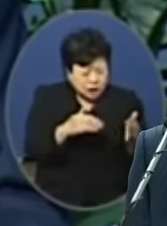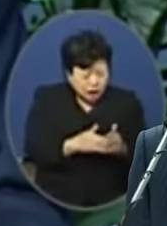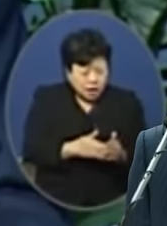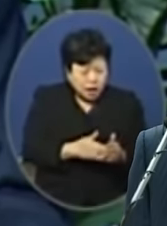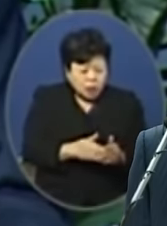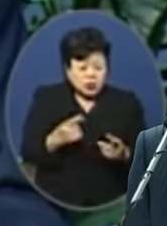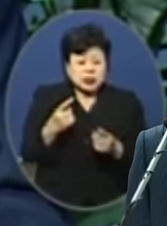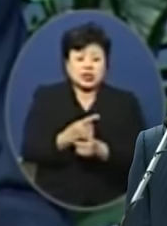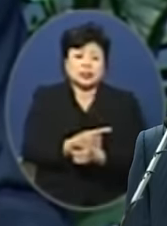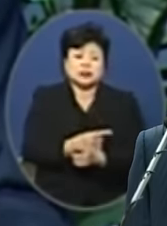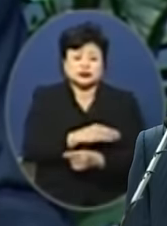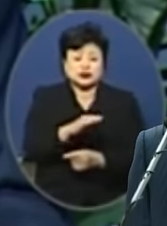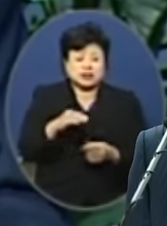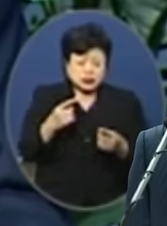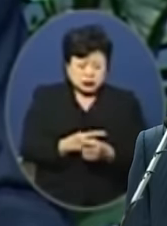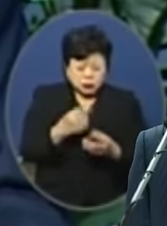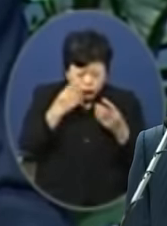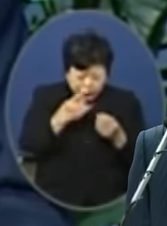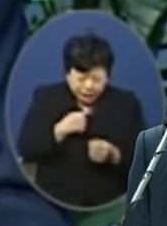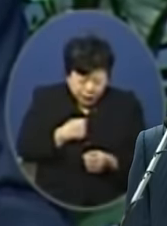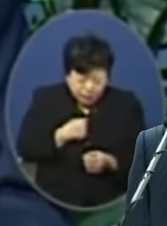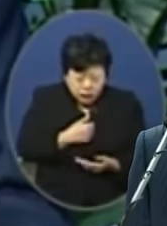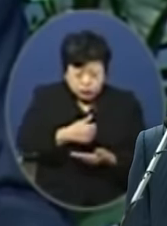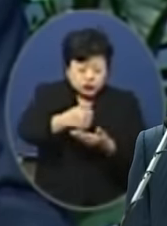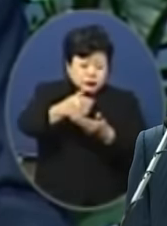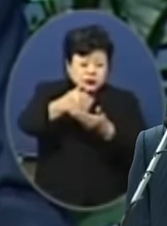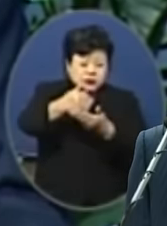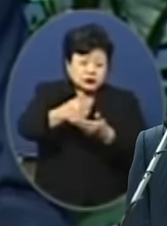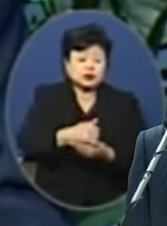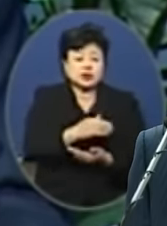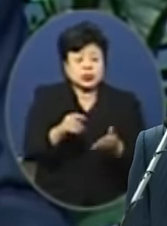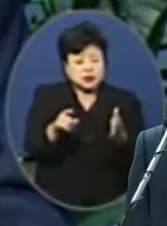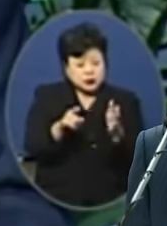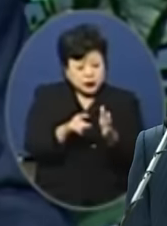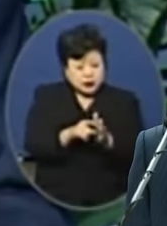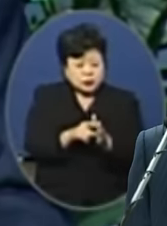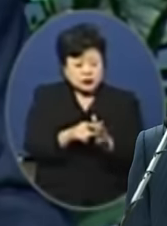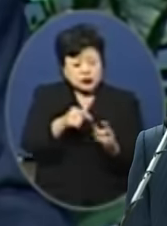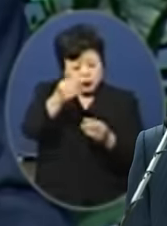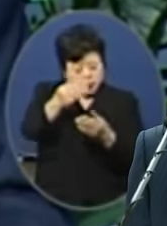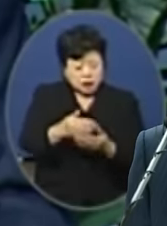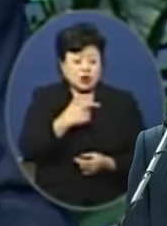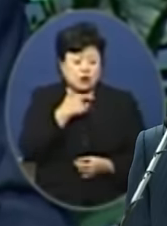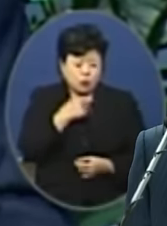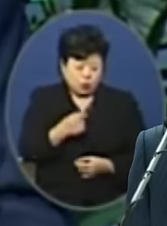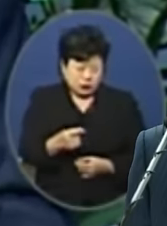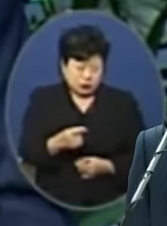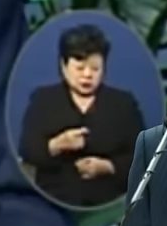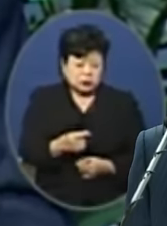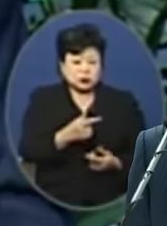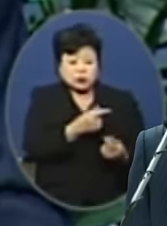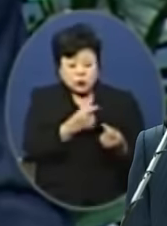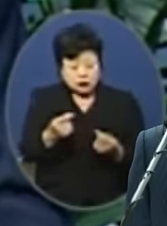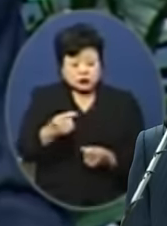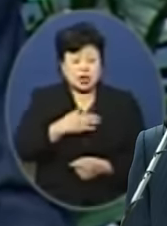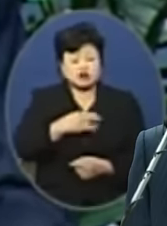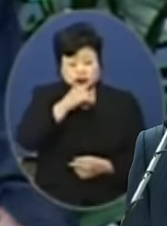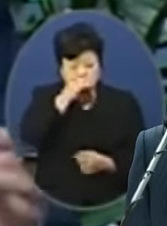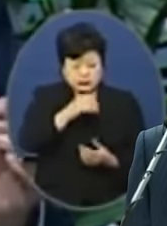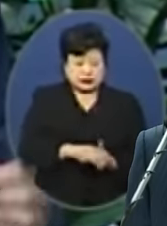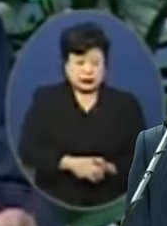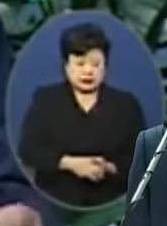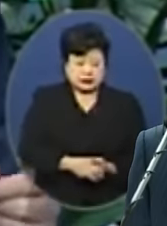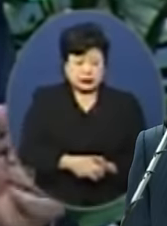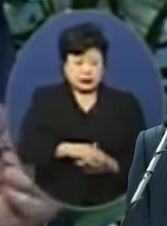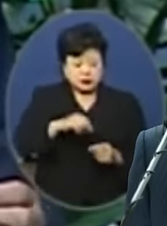우리를 대신하여 고난당하신 것은 주님이 우리를 구원하시기를 원하시는 것을 볼 수 있는 것입니다.